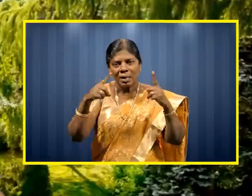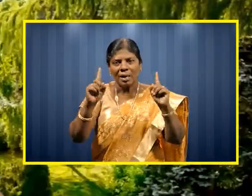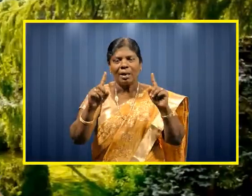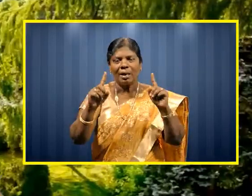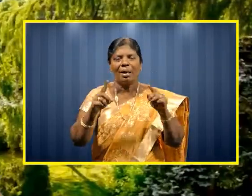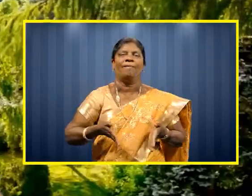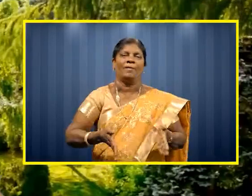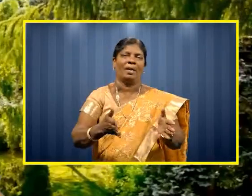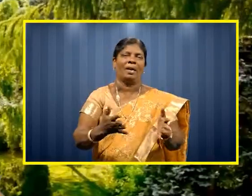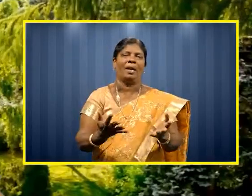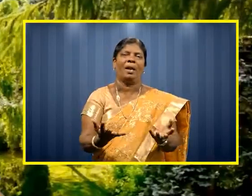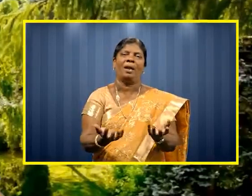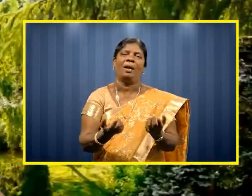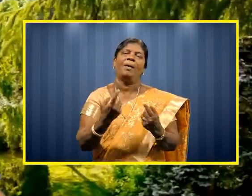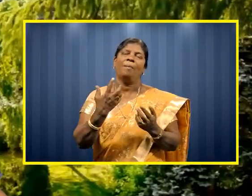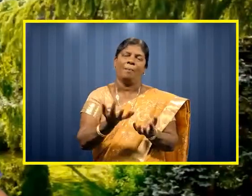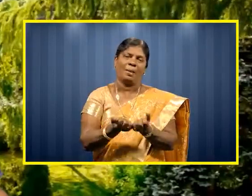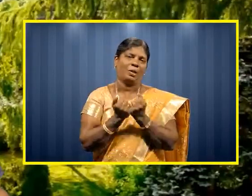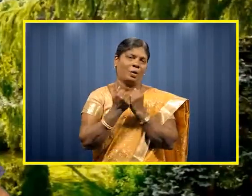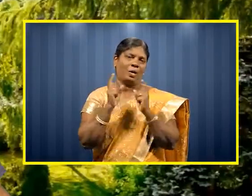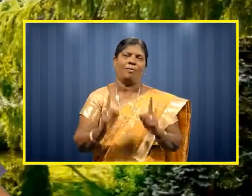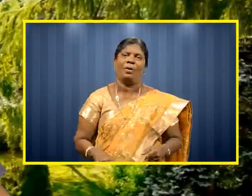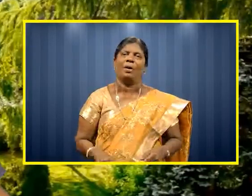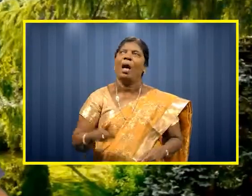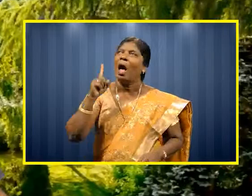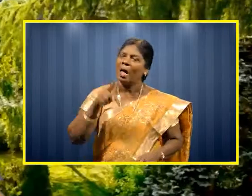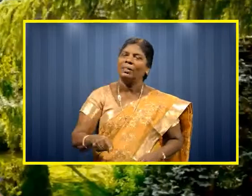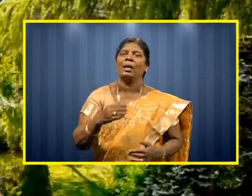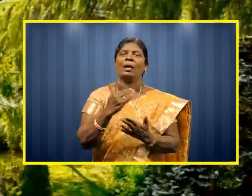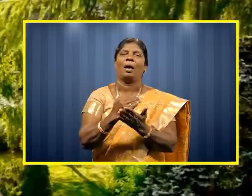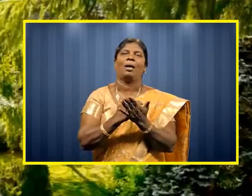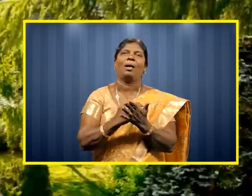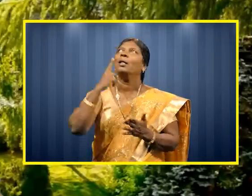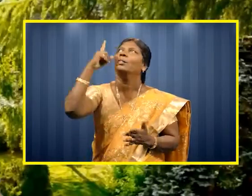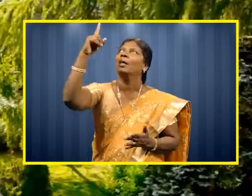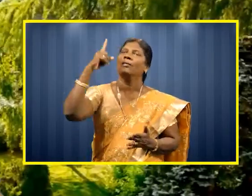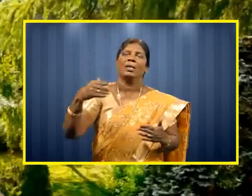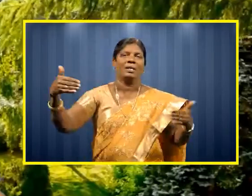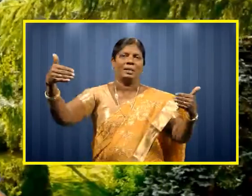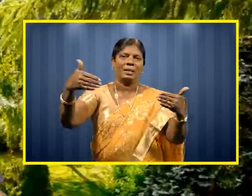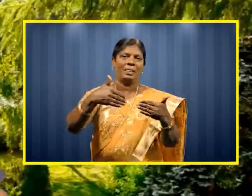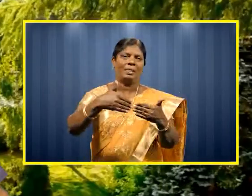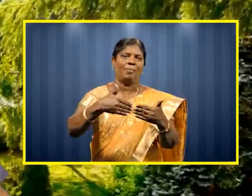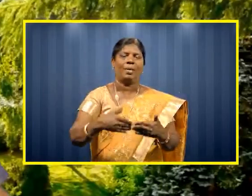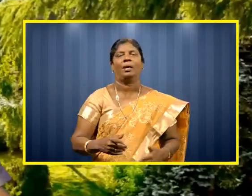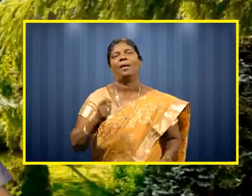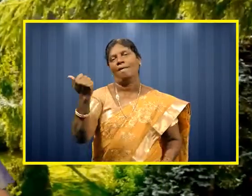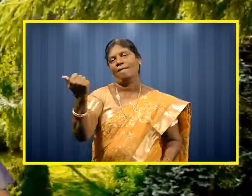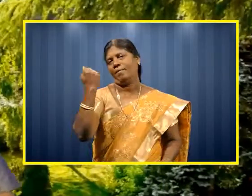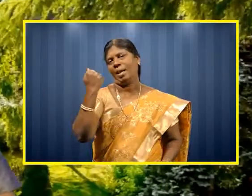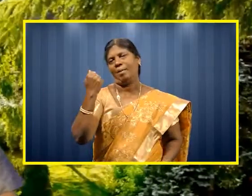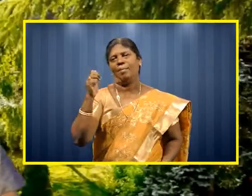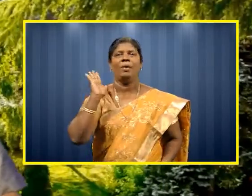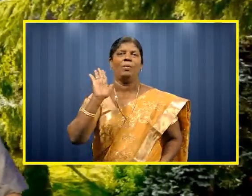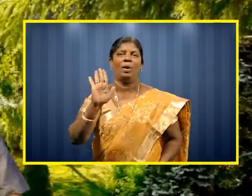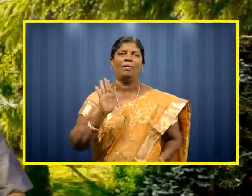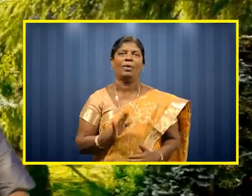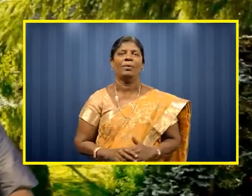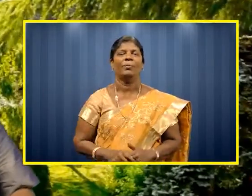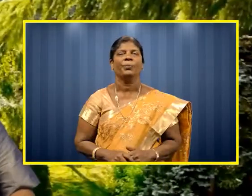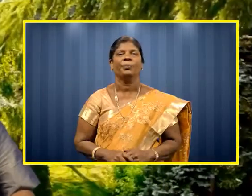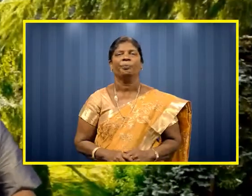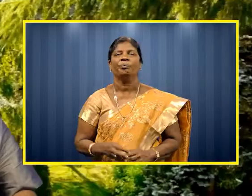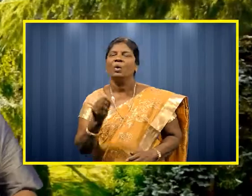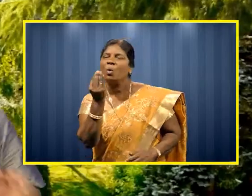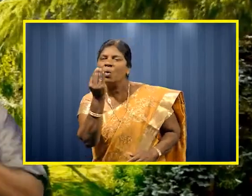முறையோ அதைத்தான் நீங்கள் செய்ய வேண்டும். அந்த முறையில் ஆண்டவர் உங்களுடைய தேவைகளை சந்திப்பதற்கு அவர் வல்லமை